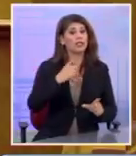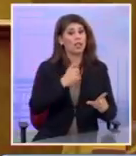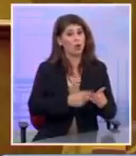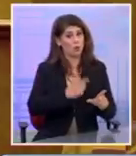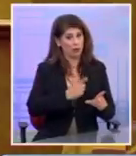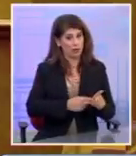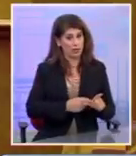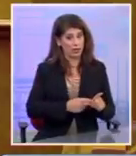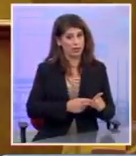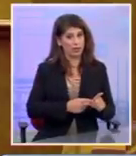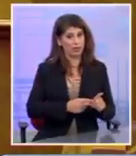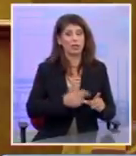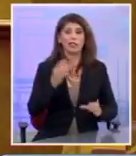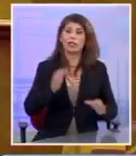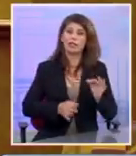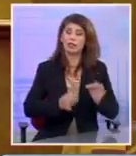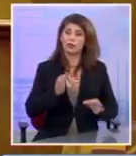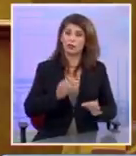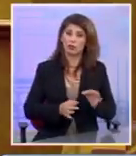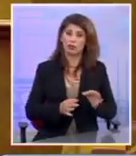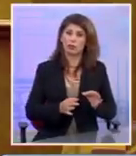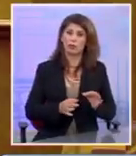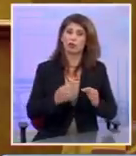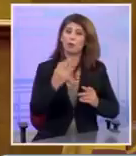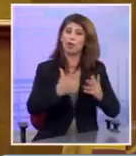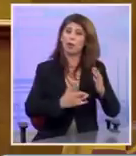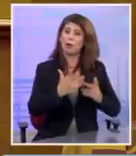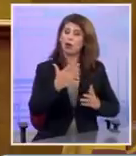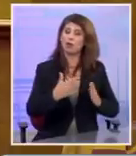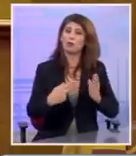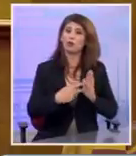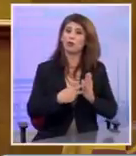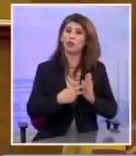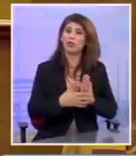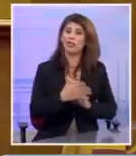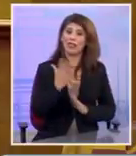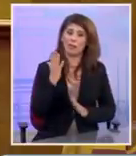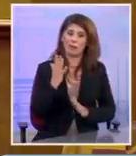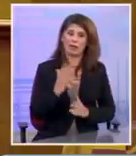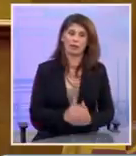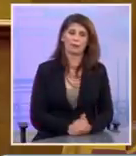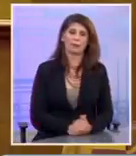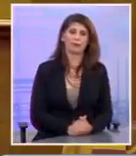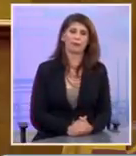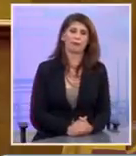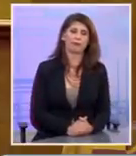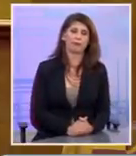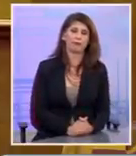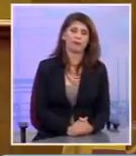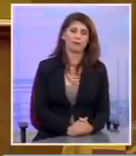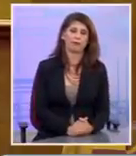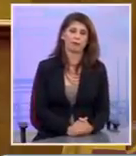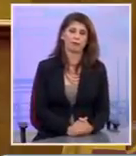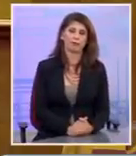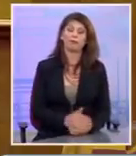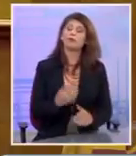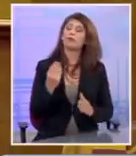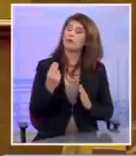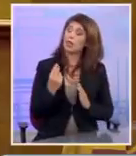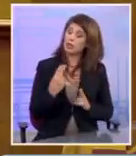κομμουνιστής και συζητούσαμε τον προϋπολογισμό του 2015. Αξίζει να